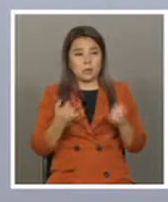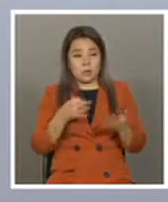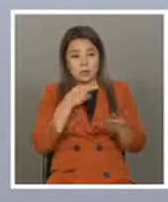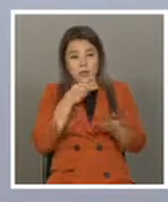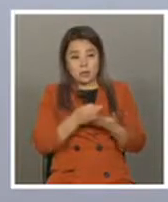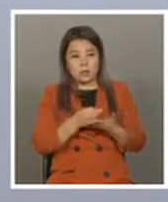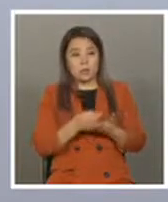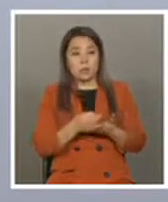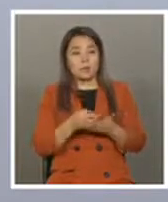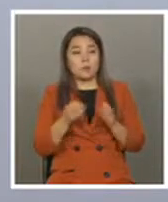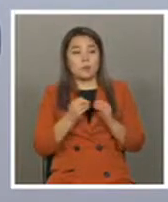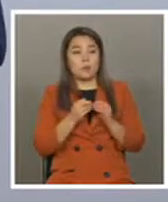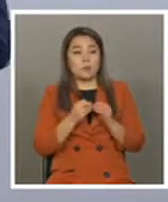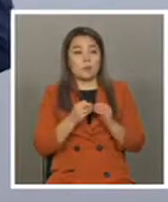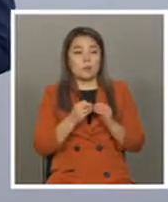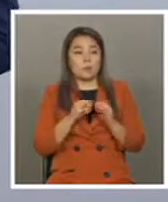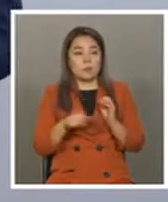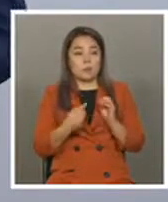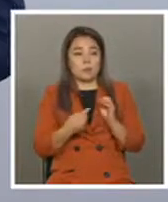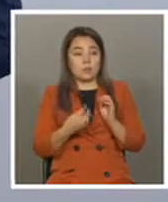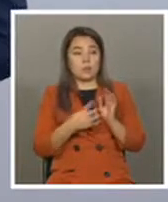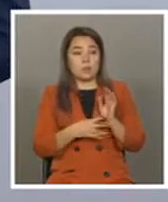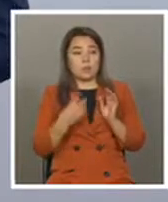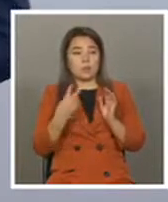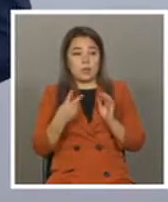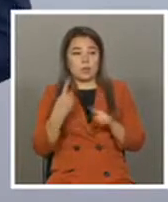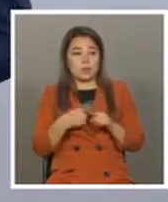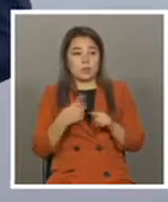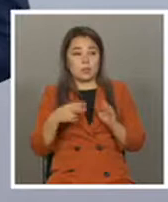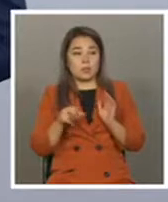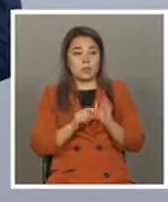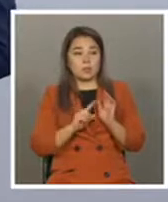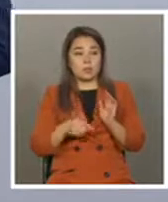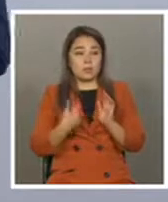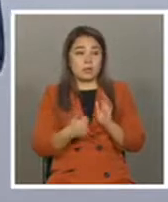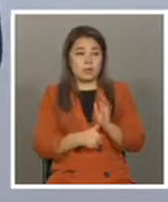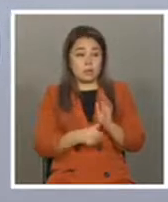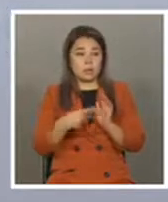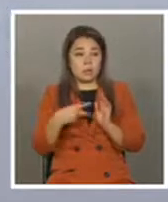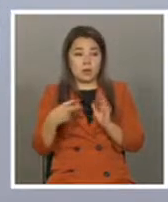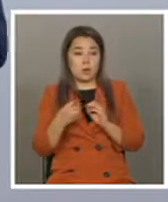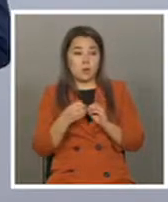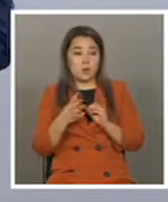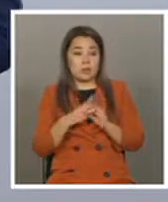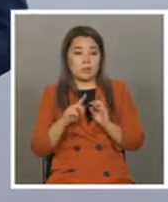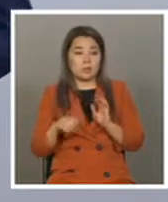минус 10.192 қосу 26.16 тең болады